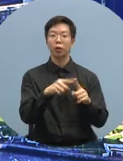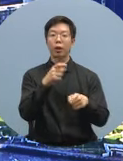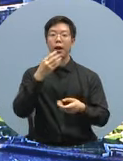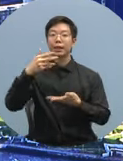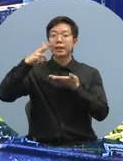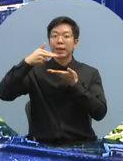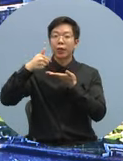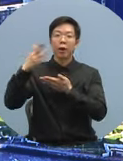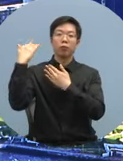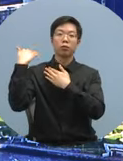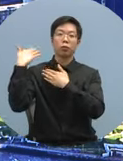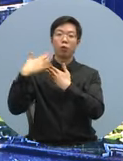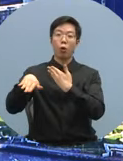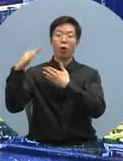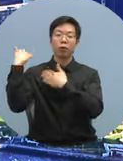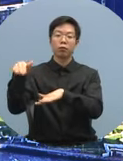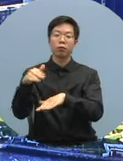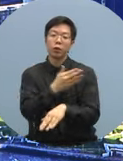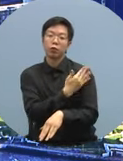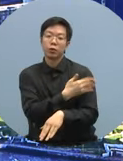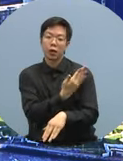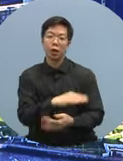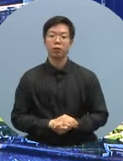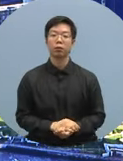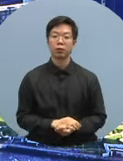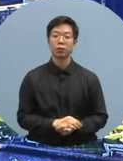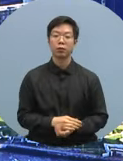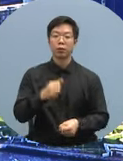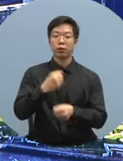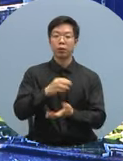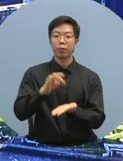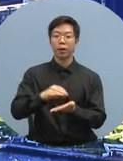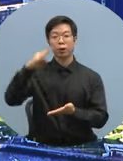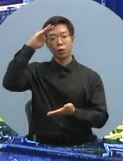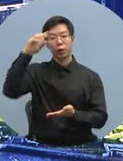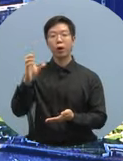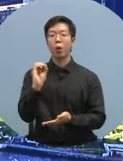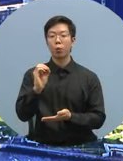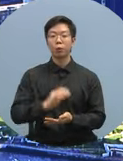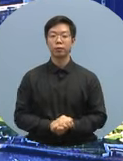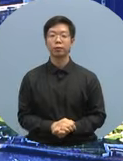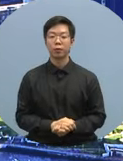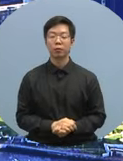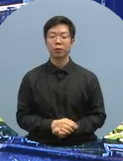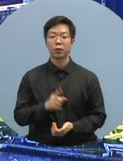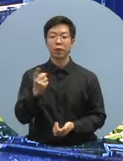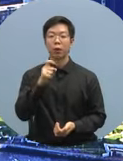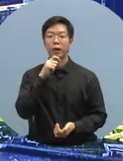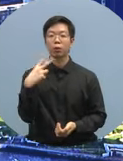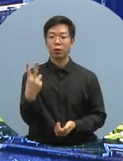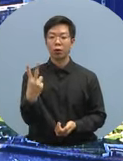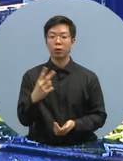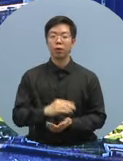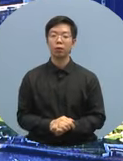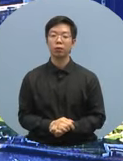是Foodpanda 的外賣員，在將軍澳那邊工作的，那另外有2宗其他